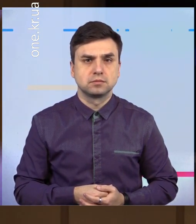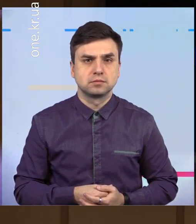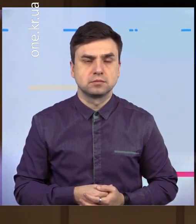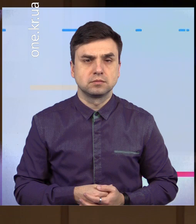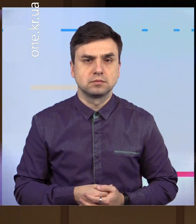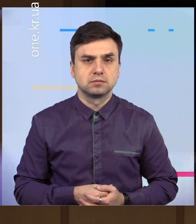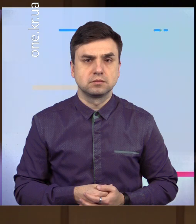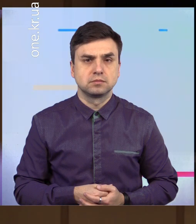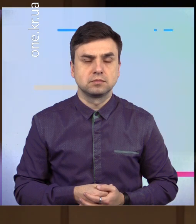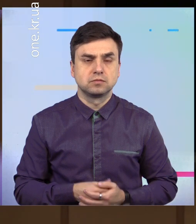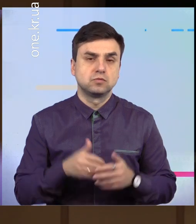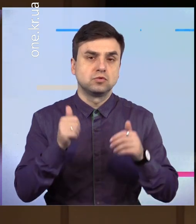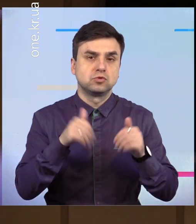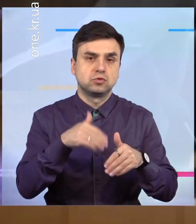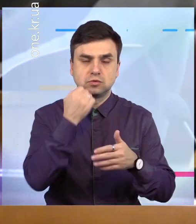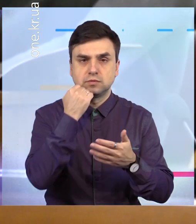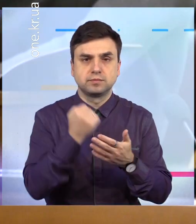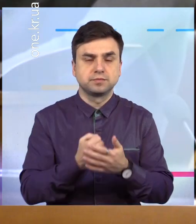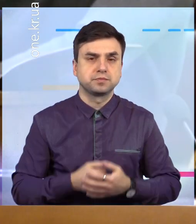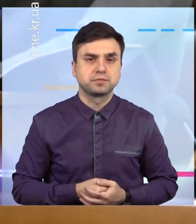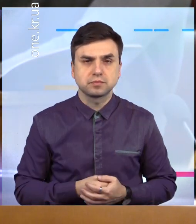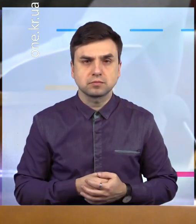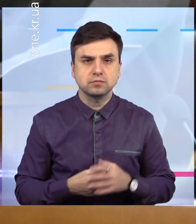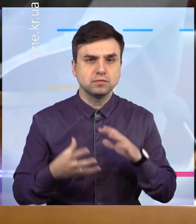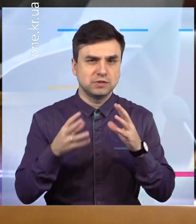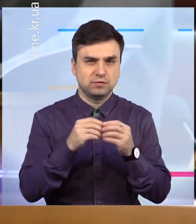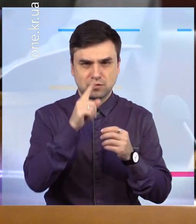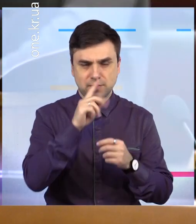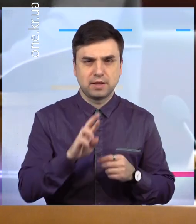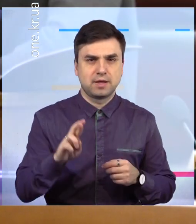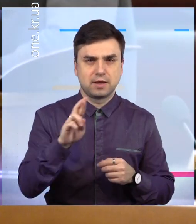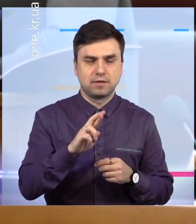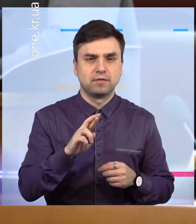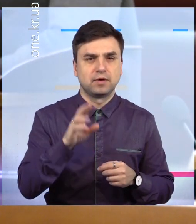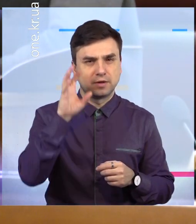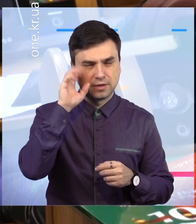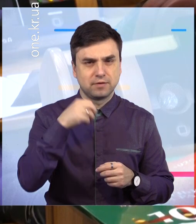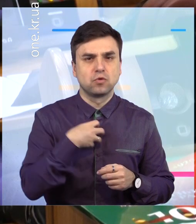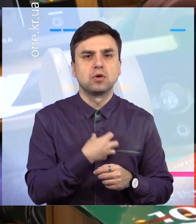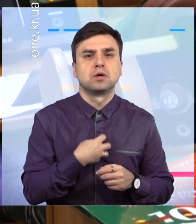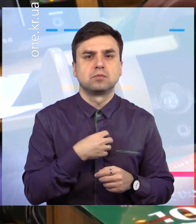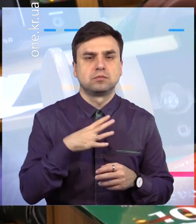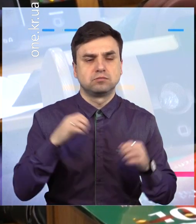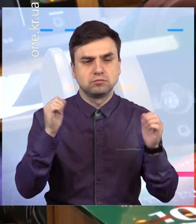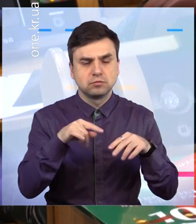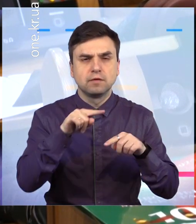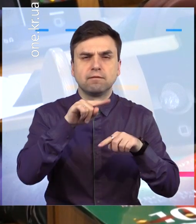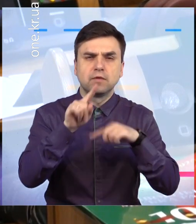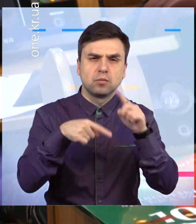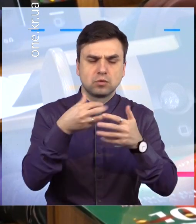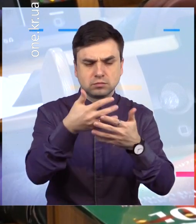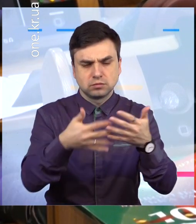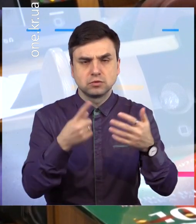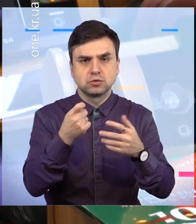45 за. Рішення прийнято. Всього на січневі сесії Криворізької міської ради депутати розглянули 117 питань,